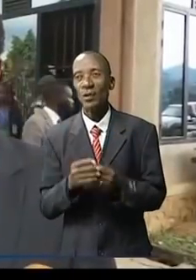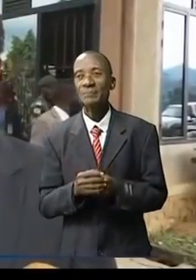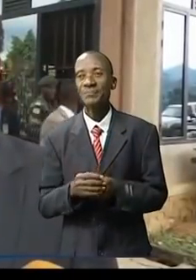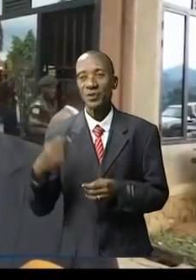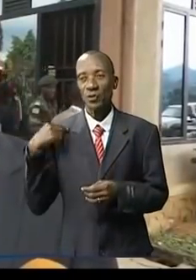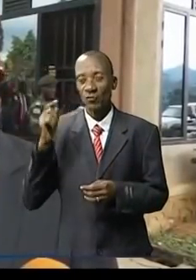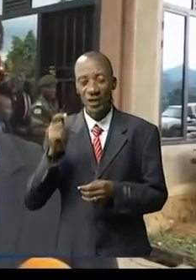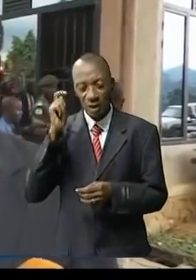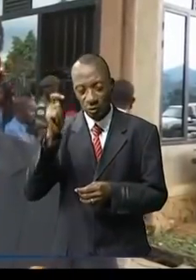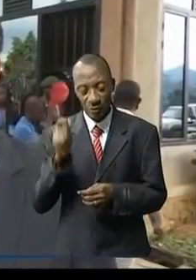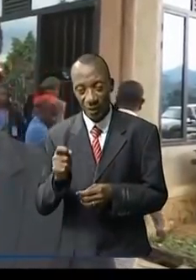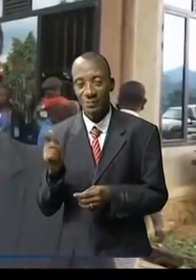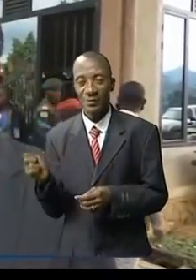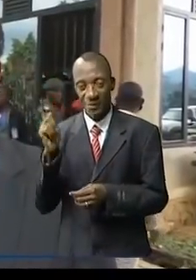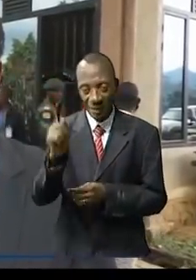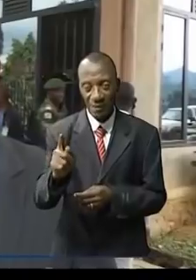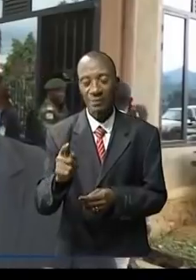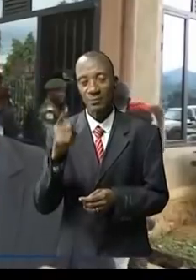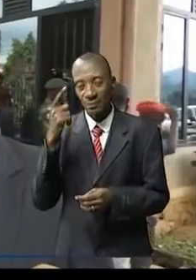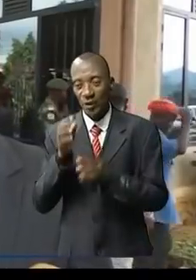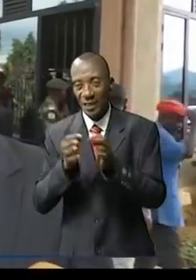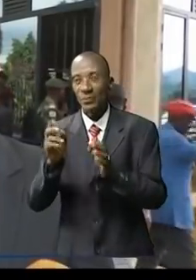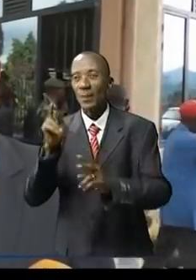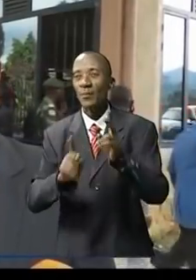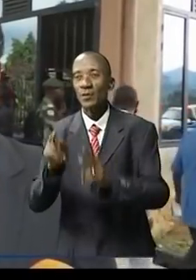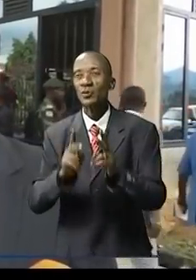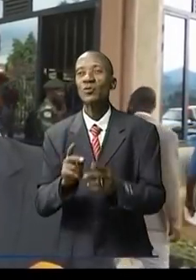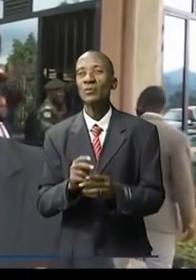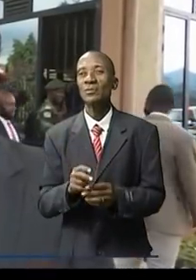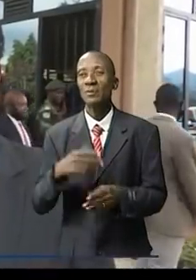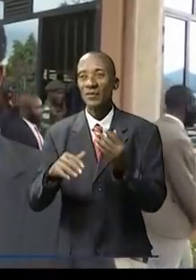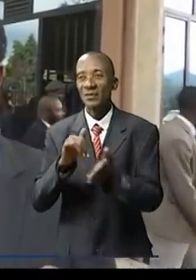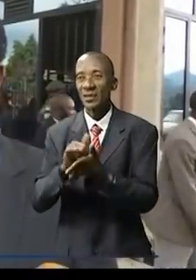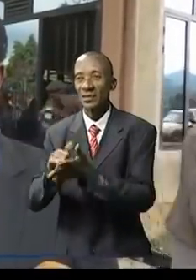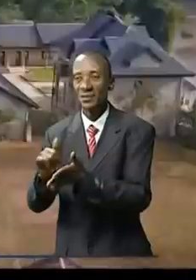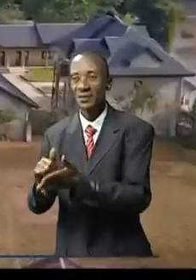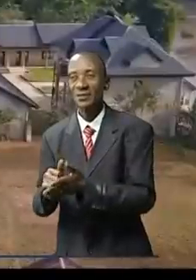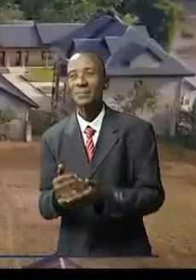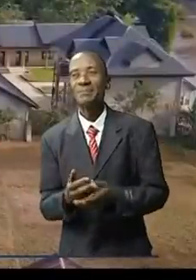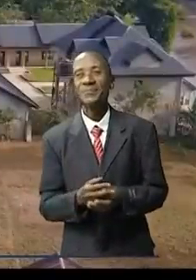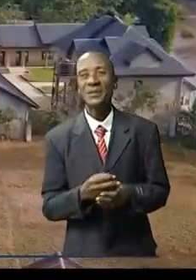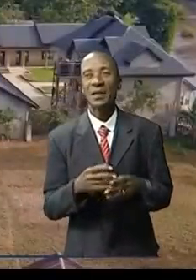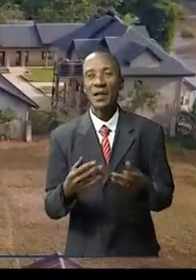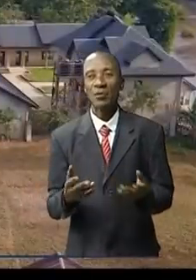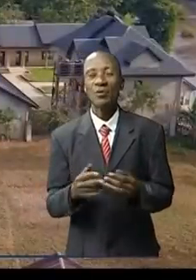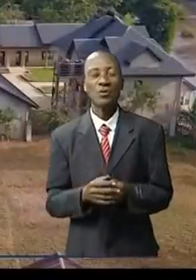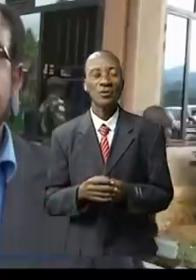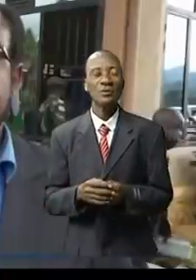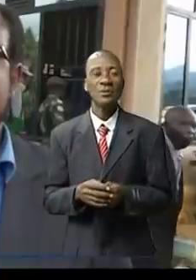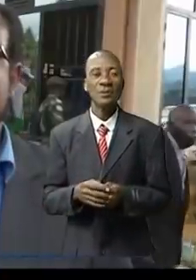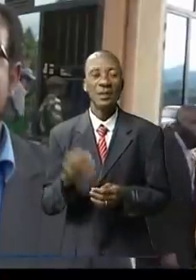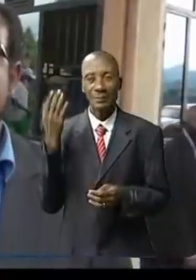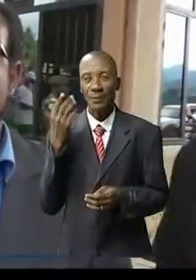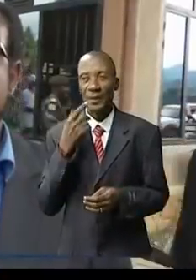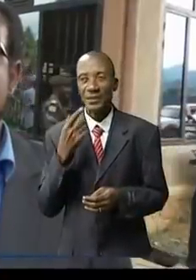maintenant l'état de siège, étant donné que ça contribue tant soit peu pour les territoires de Wadi Kale. Ce que